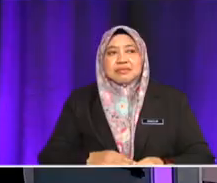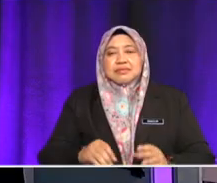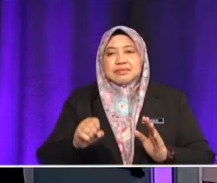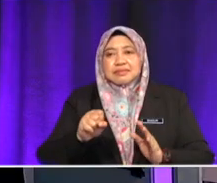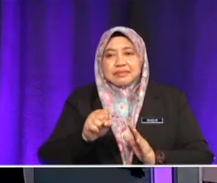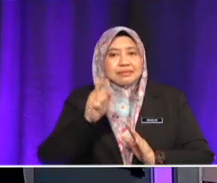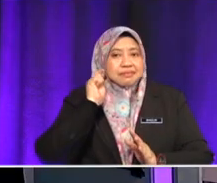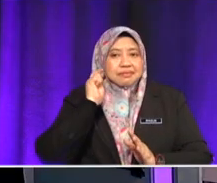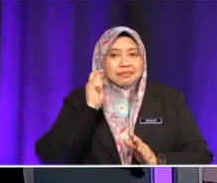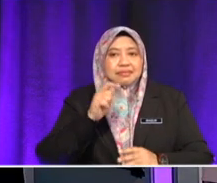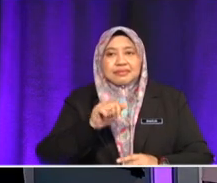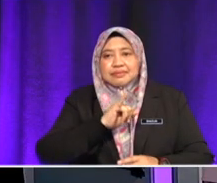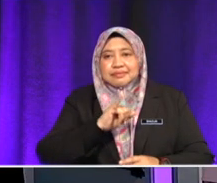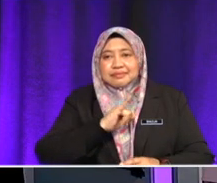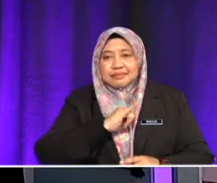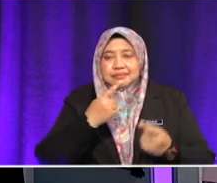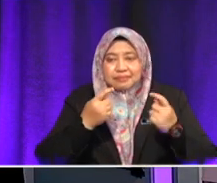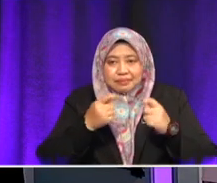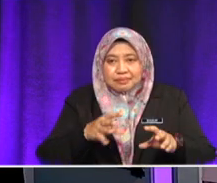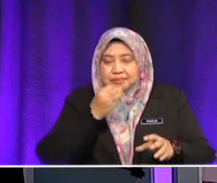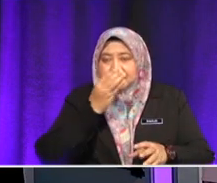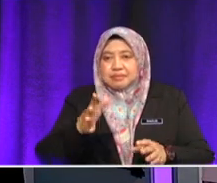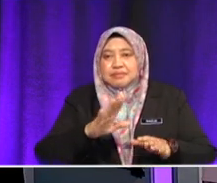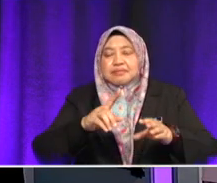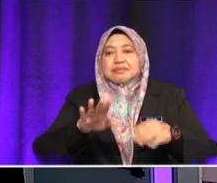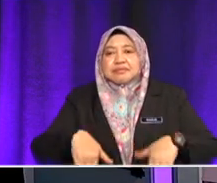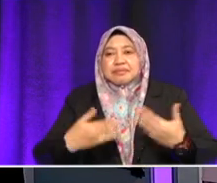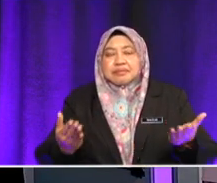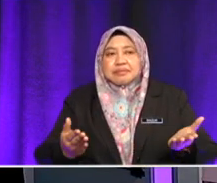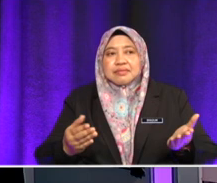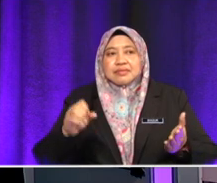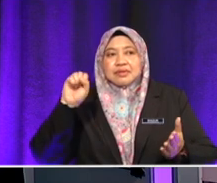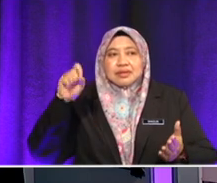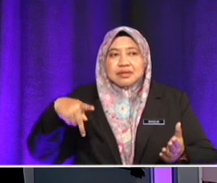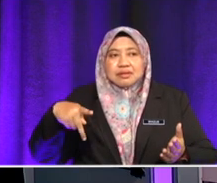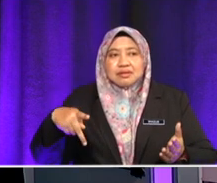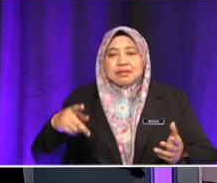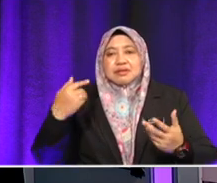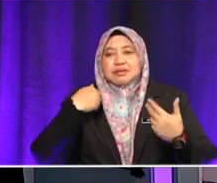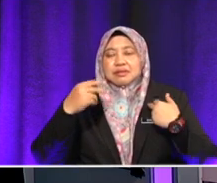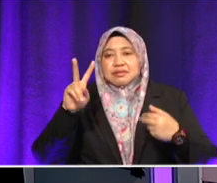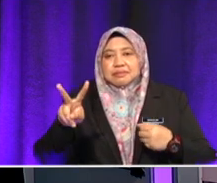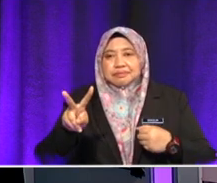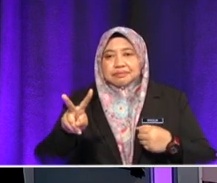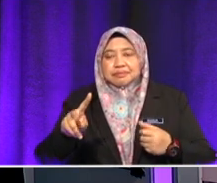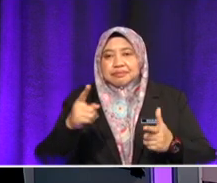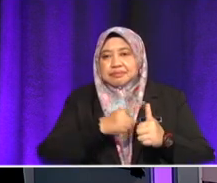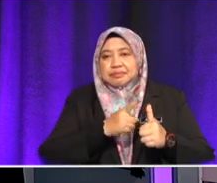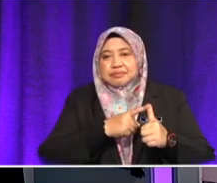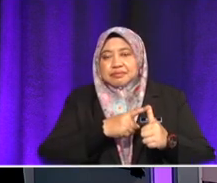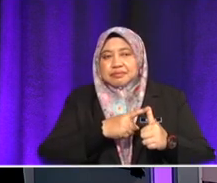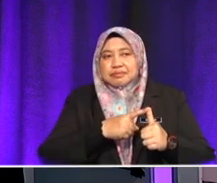saya telah menerangkan tentang bagaimana standed prestasi ini ada dua pertama